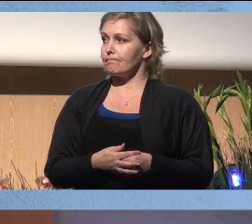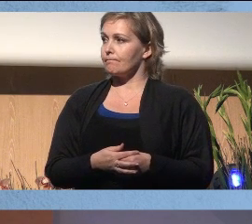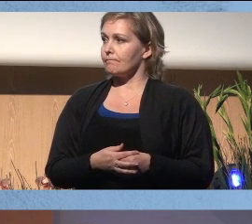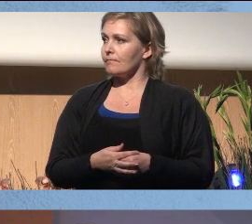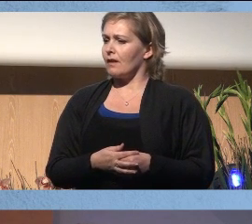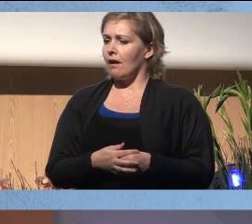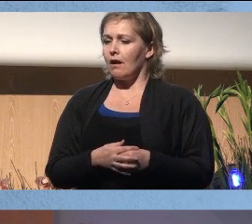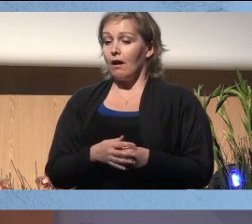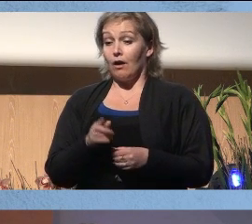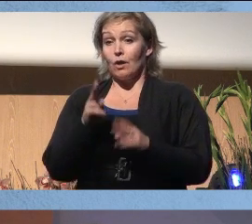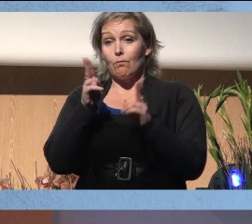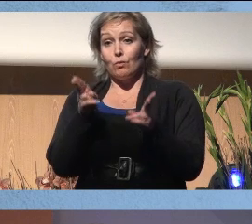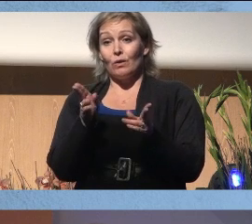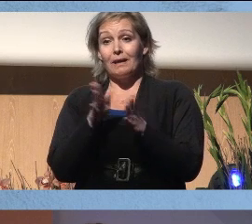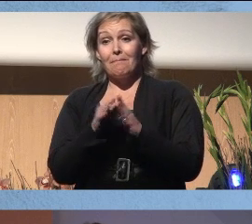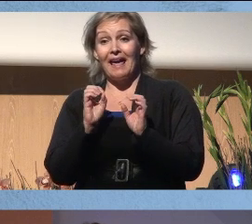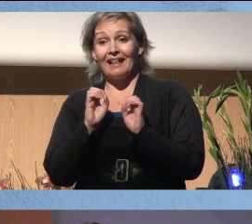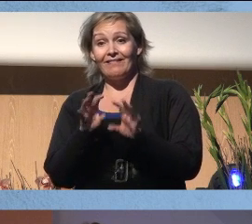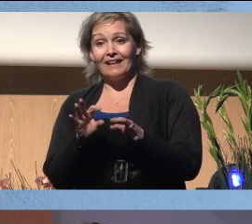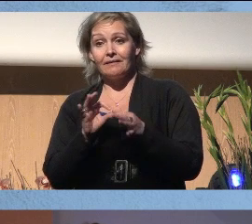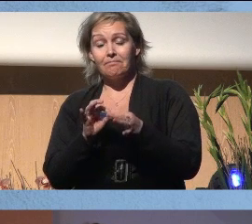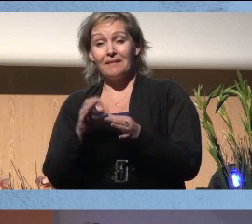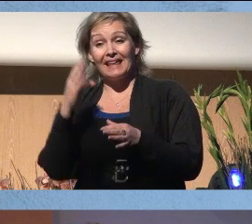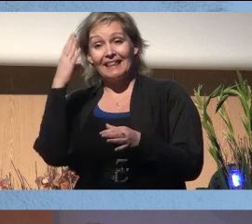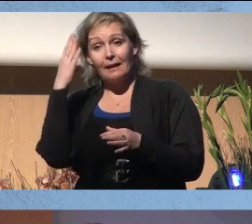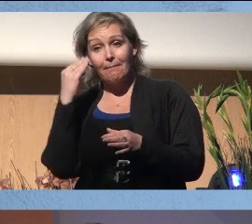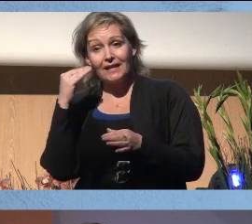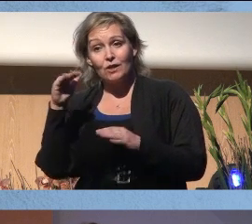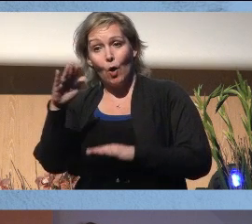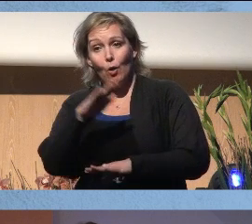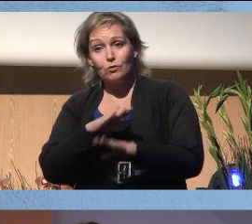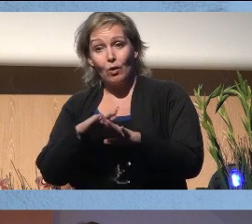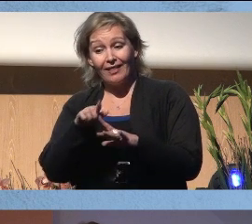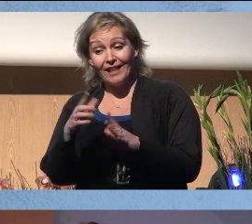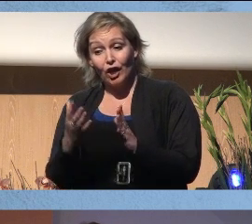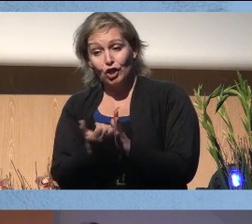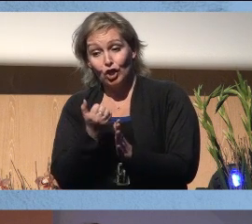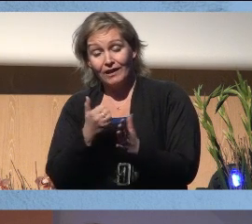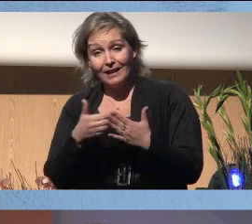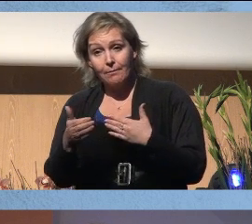At brukermedvirkning i demensomsorgen nytter i